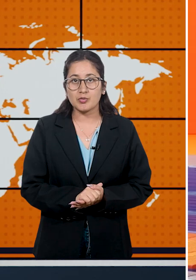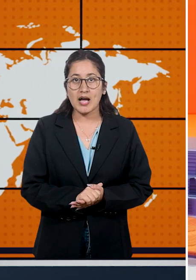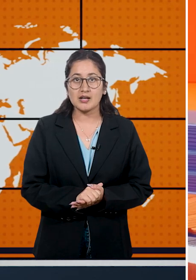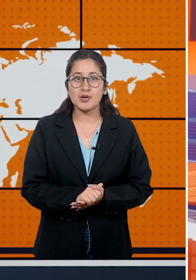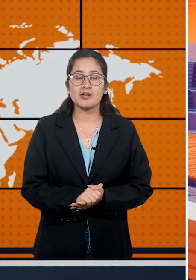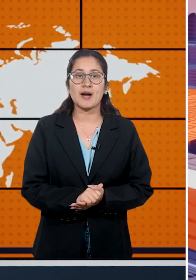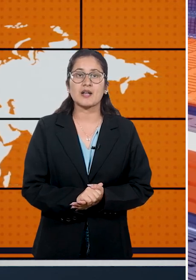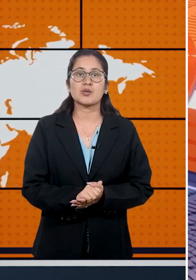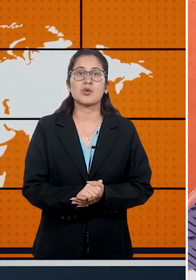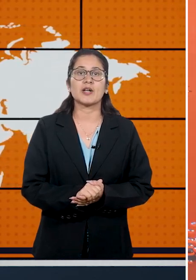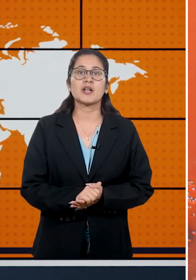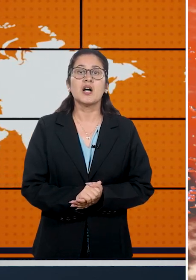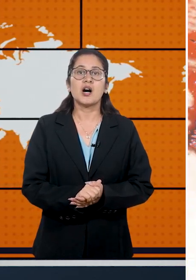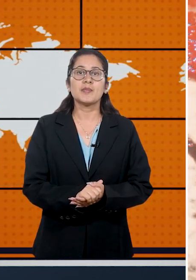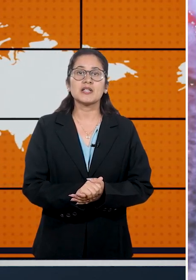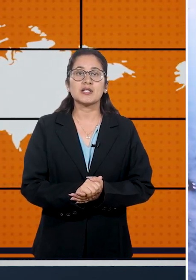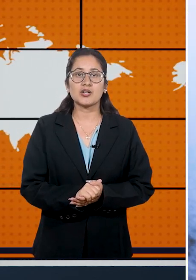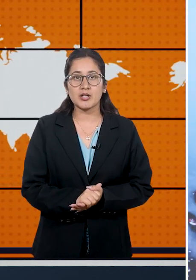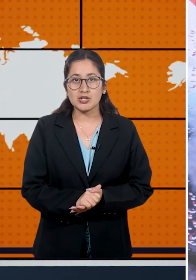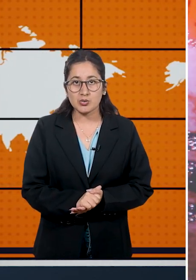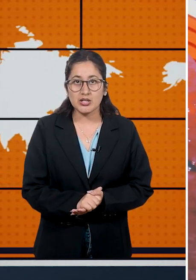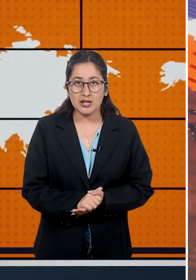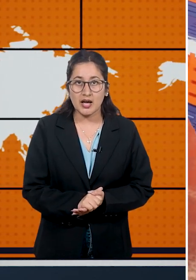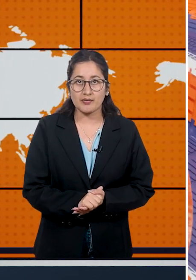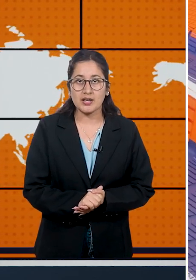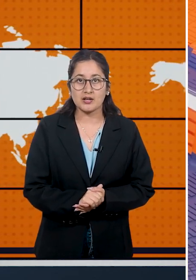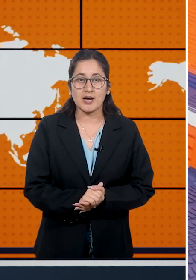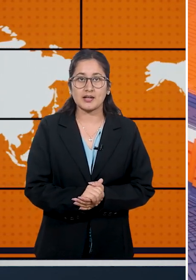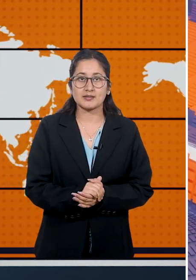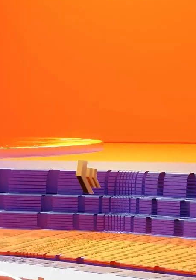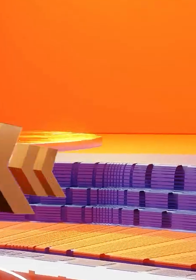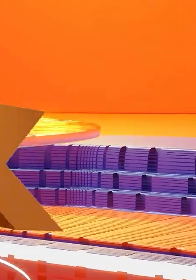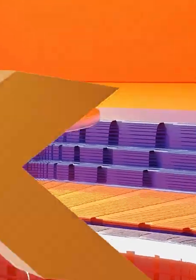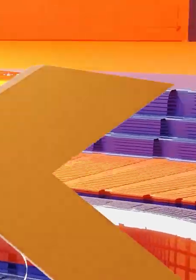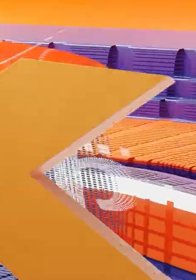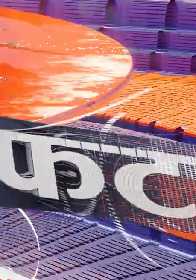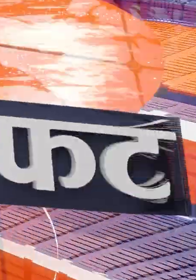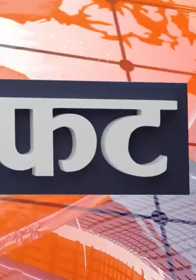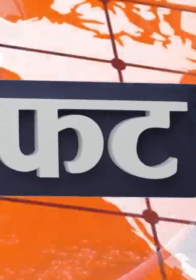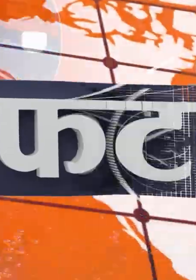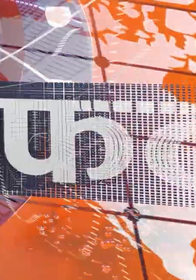नेपालको भूभाग नभएको भारतको हो भनेर अभिव्यक्ति दिएको भन्दै चौधरीलाई कारवाही गर्न माग।